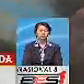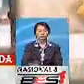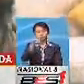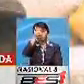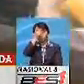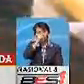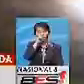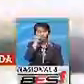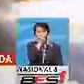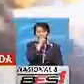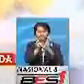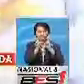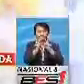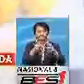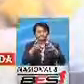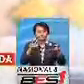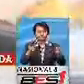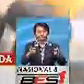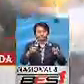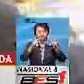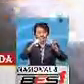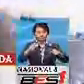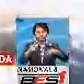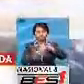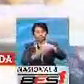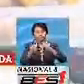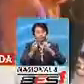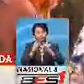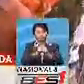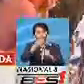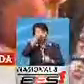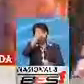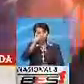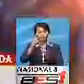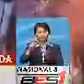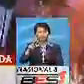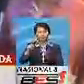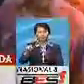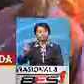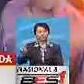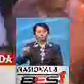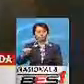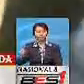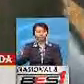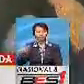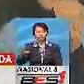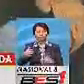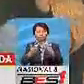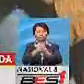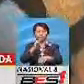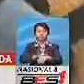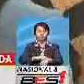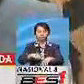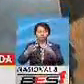Datuk Seri Najib berucap melancarkan Galeri Interaktif Memorial Tun Abdul Razak di Ibu Negara. Bagi beliau, sudah tiba masanya